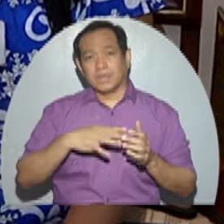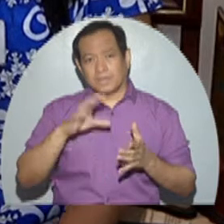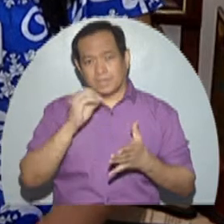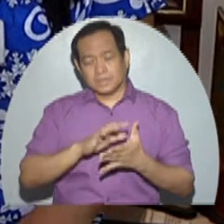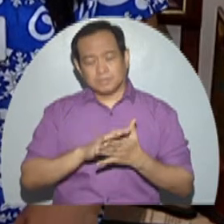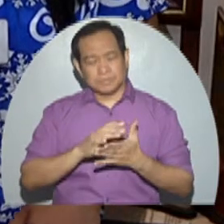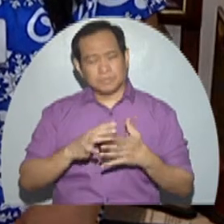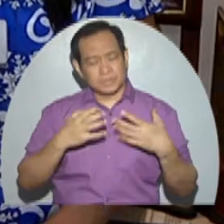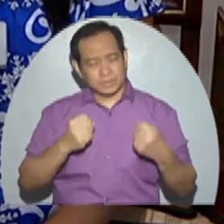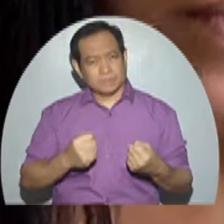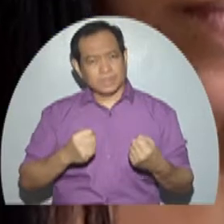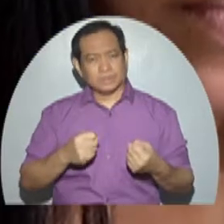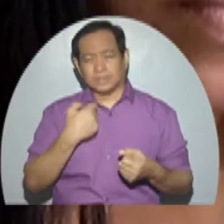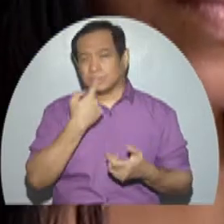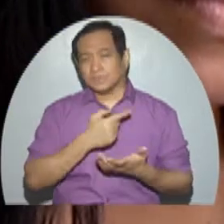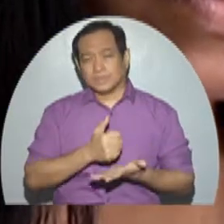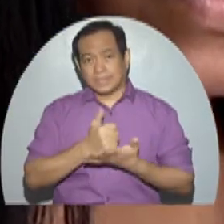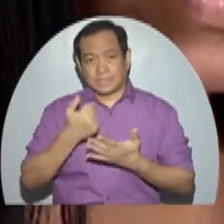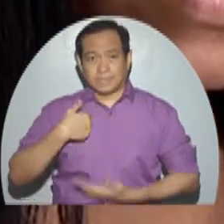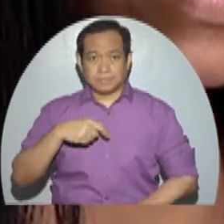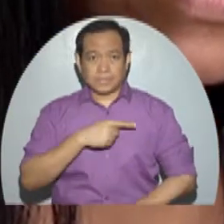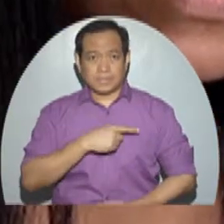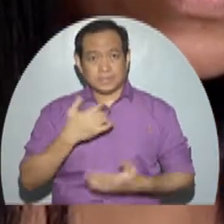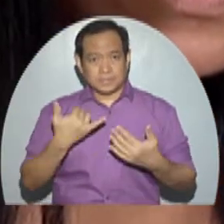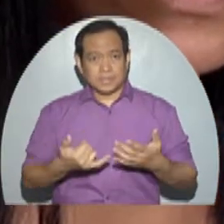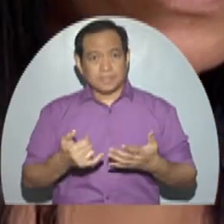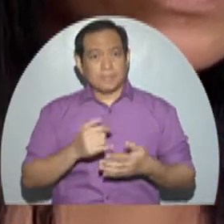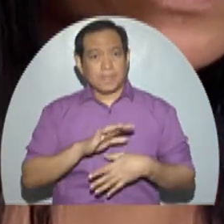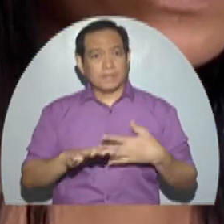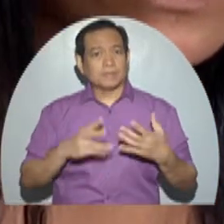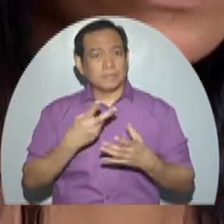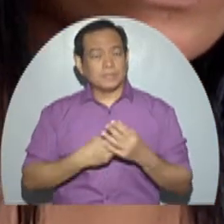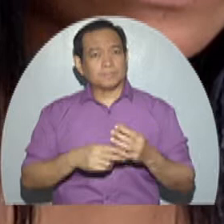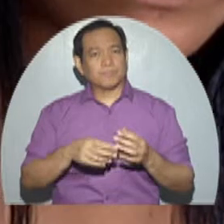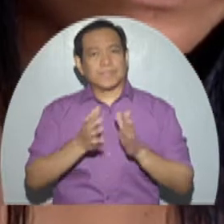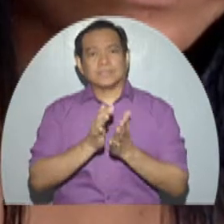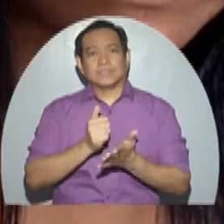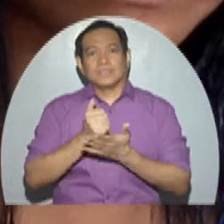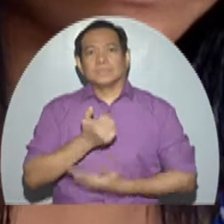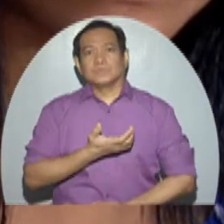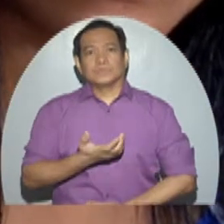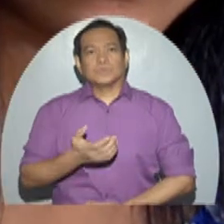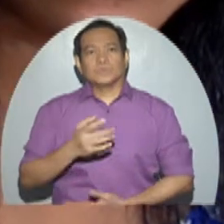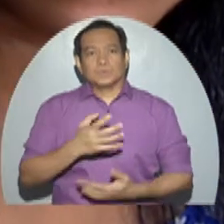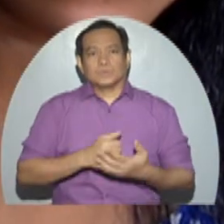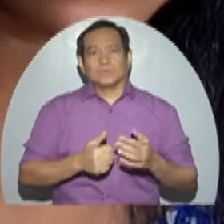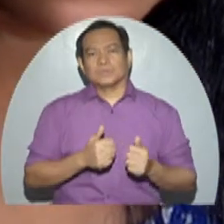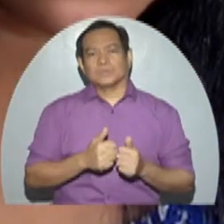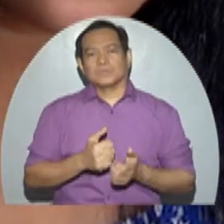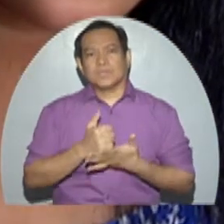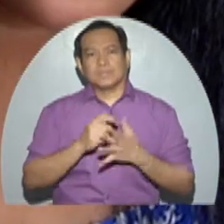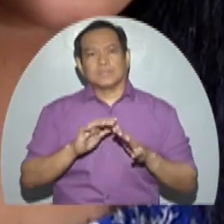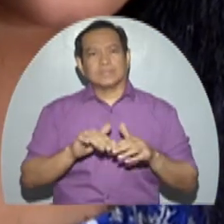Paano siya gagawin? Paano sinitutulong sa amin? Sila ngayon ay kumakatok sa inyong mga puso para matulungan sila na